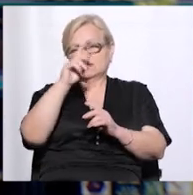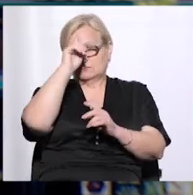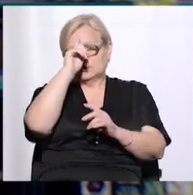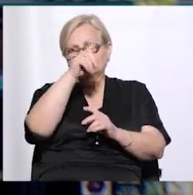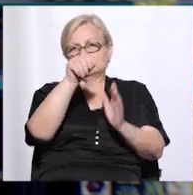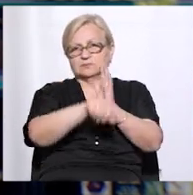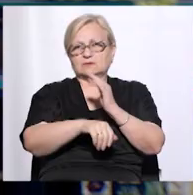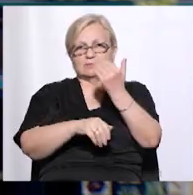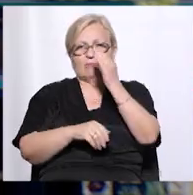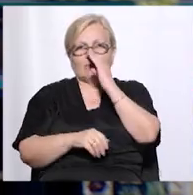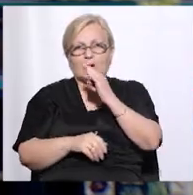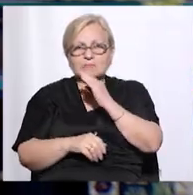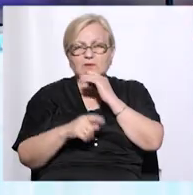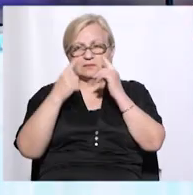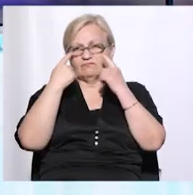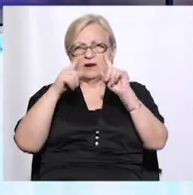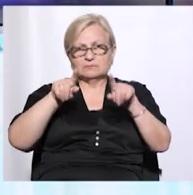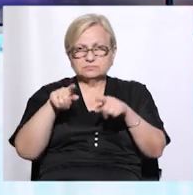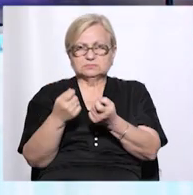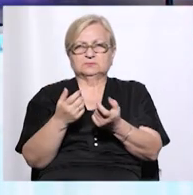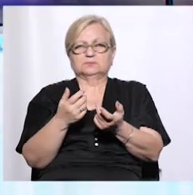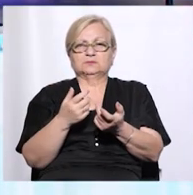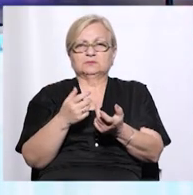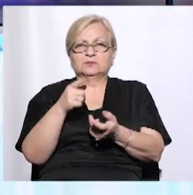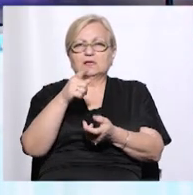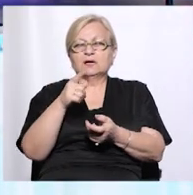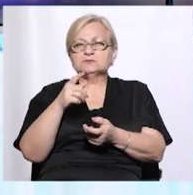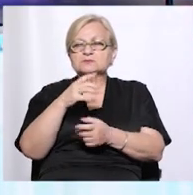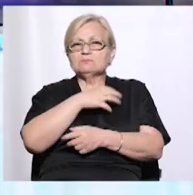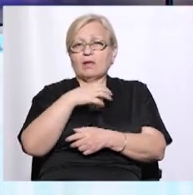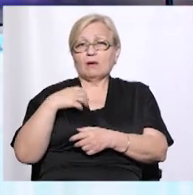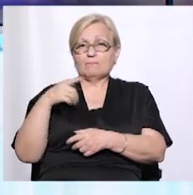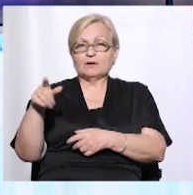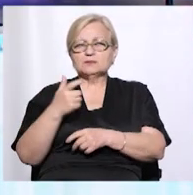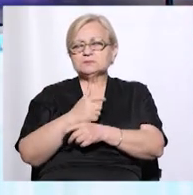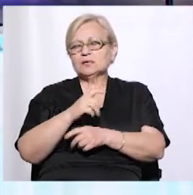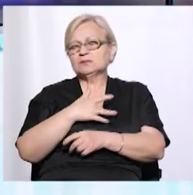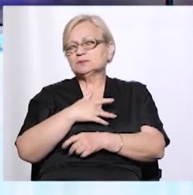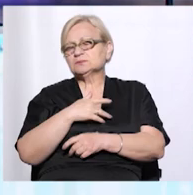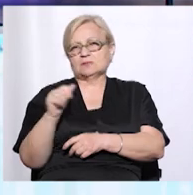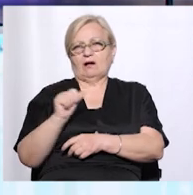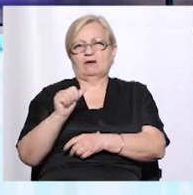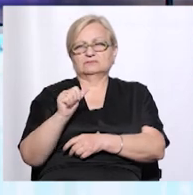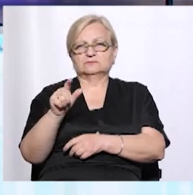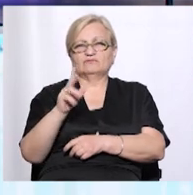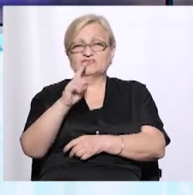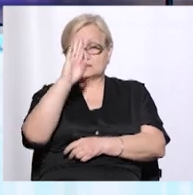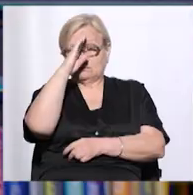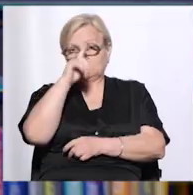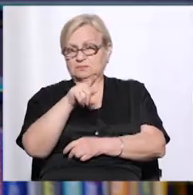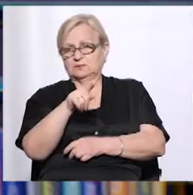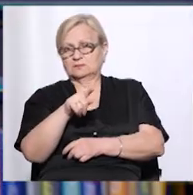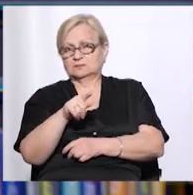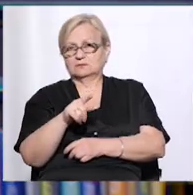რას უშვება მამამზეს, როგორ დათხრის თვალებს და გიორგი შეუნდობელია საქართველოს მოვალეთა ერისთავების მხრიდან,